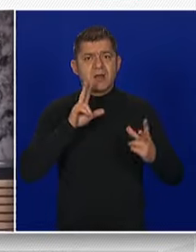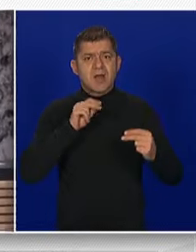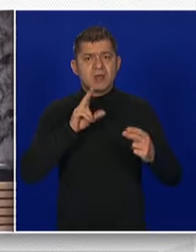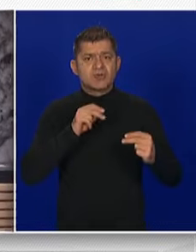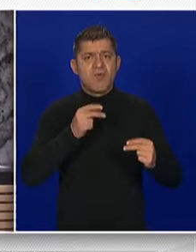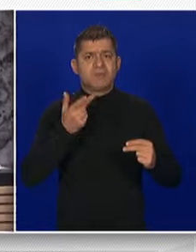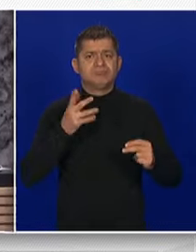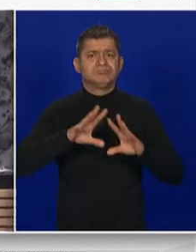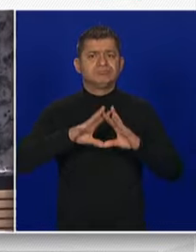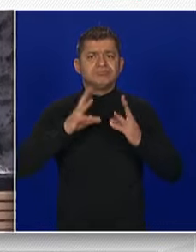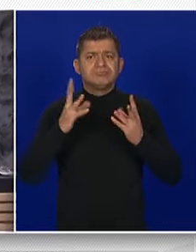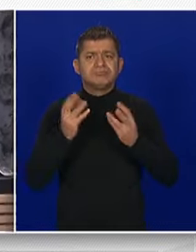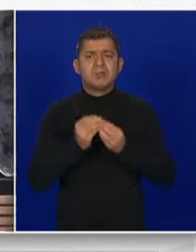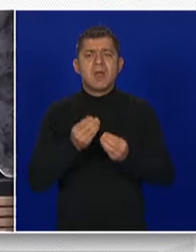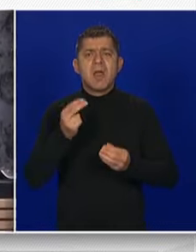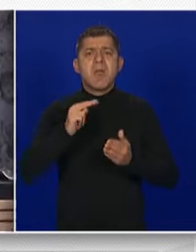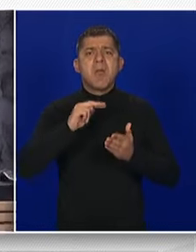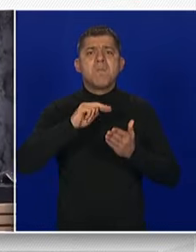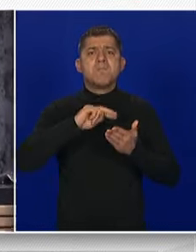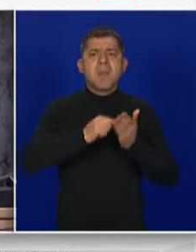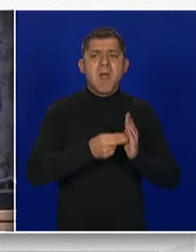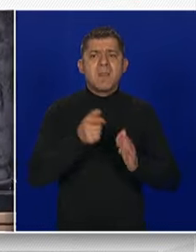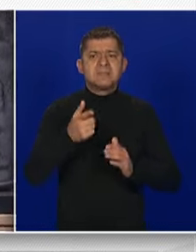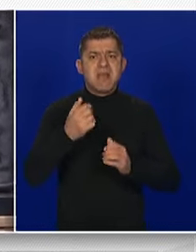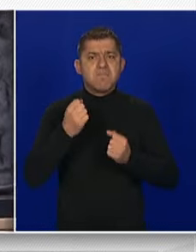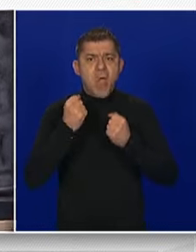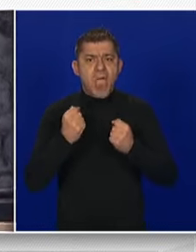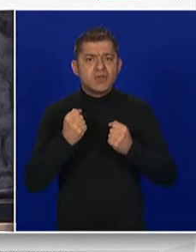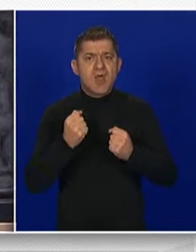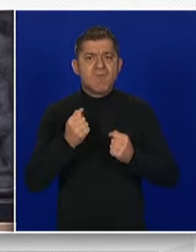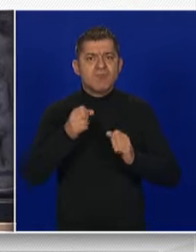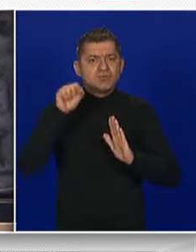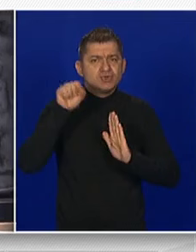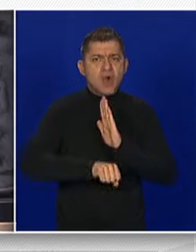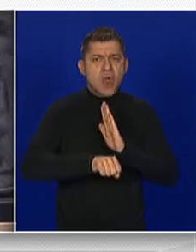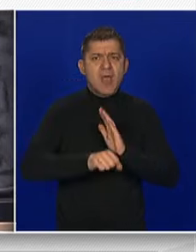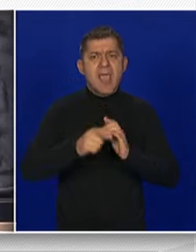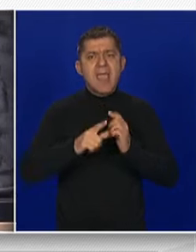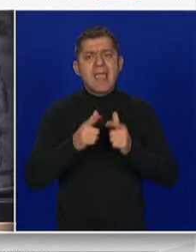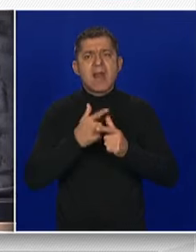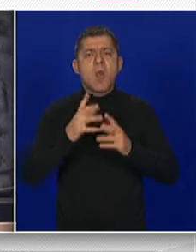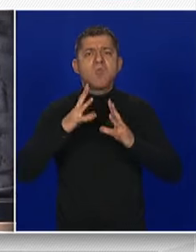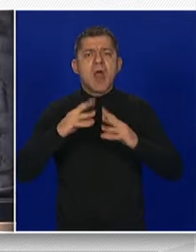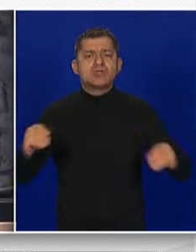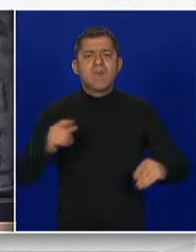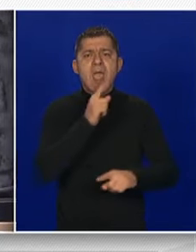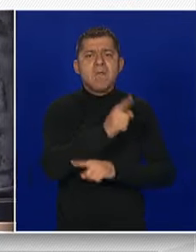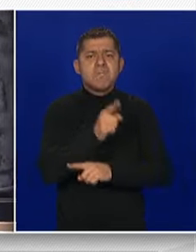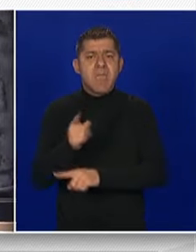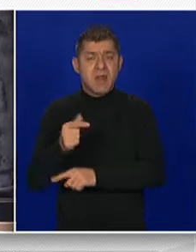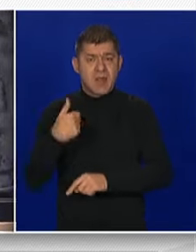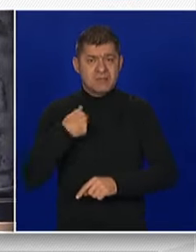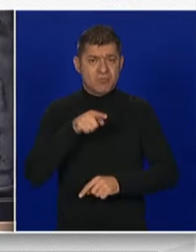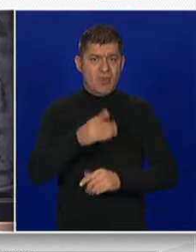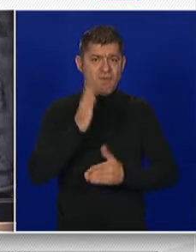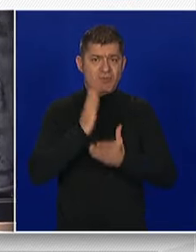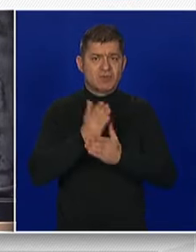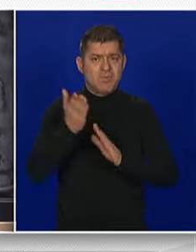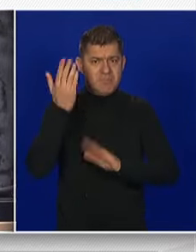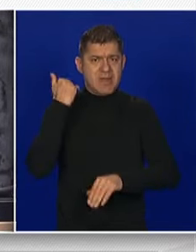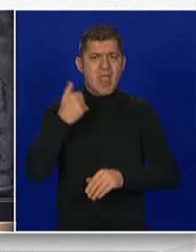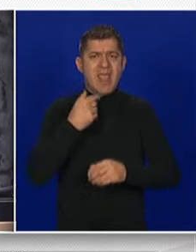generalno o kriterijima za pojačavanje ili smanjenje mjera. To sam na prošloj preskonferenciji